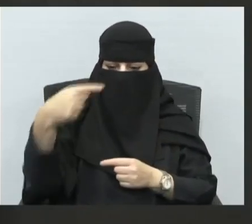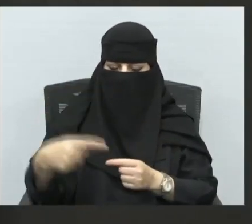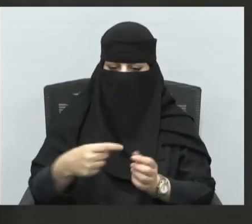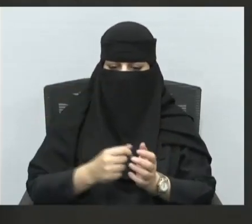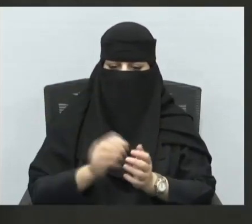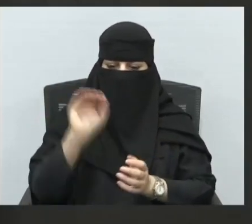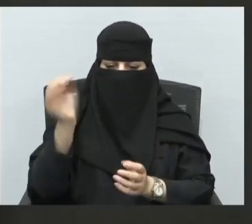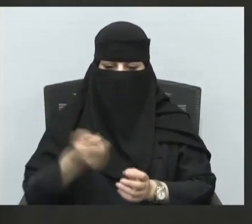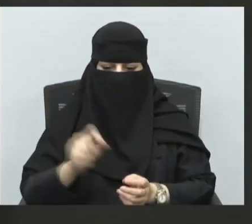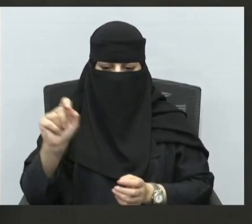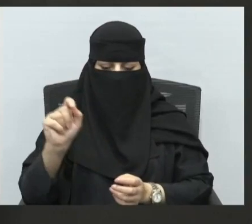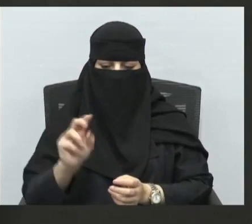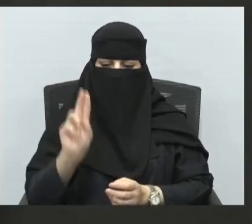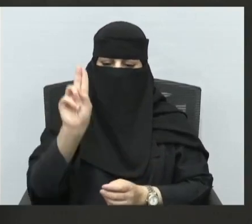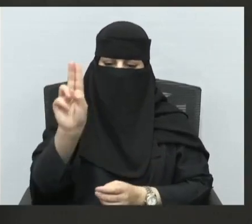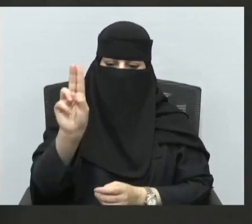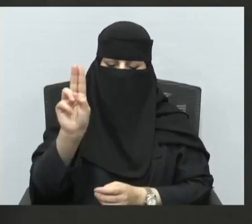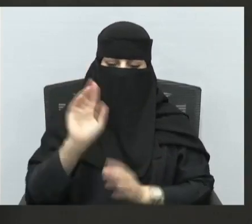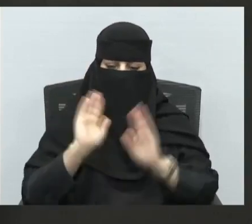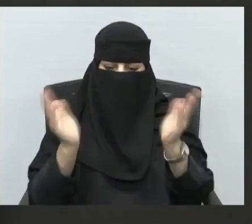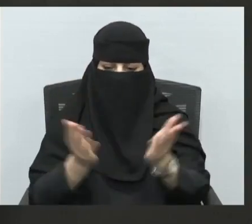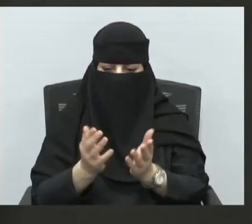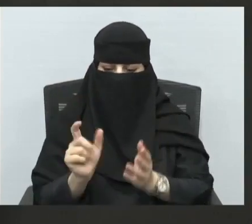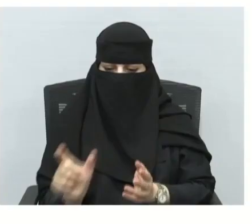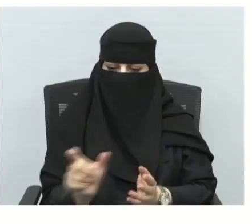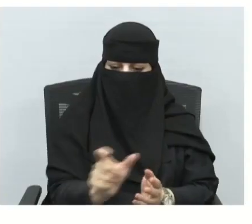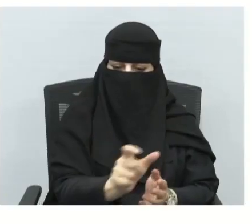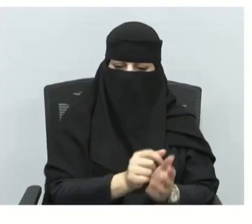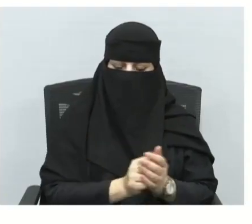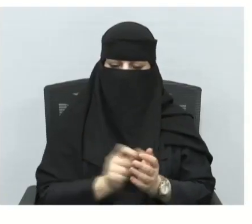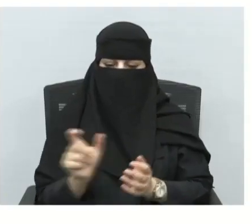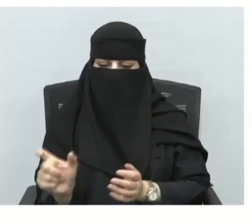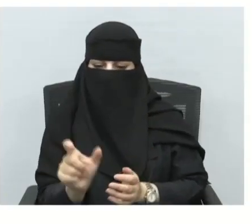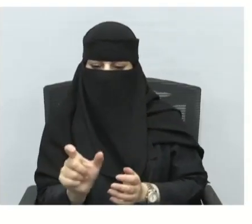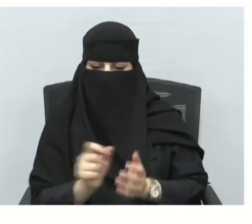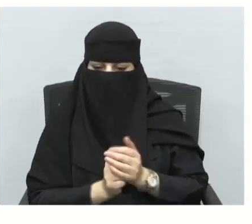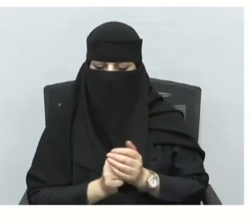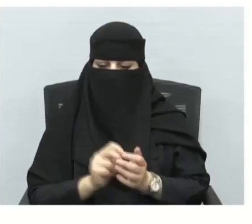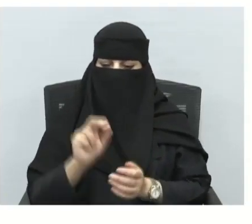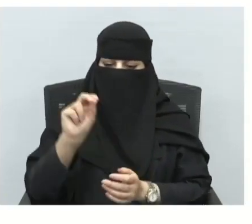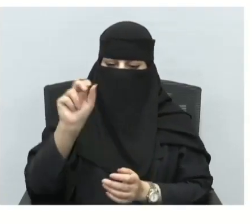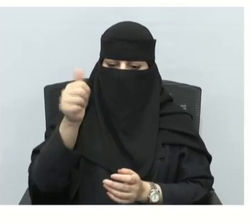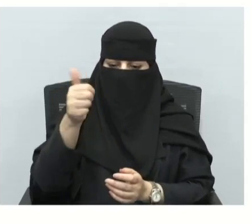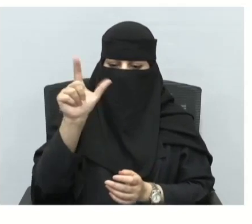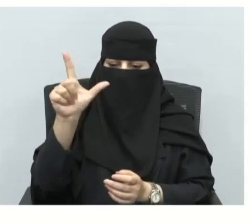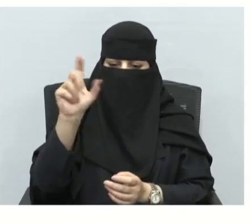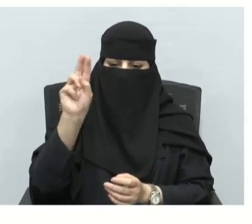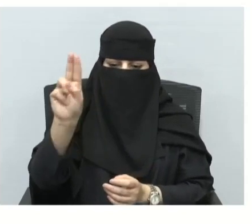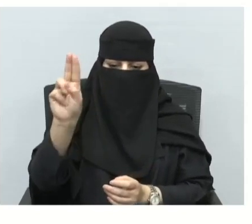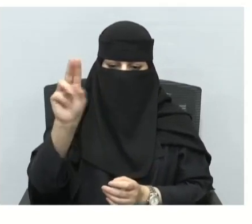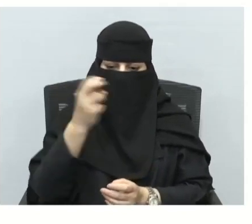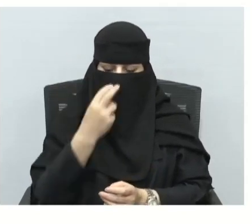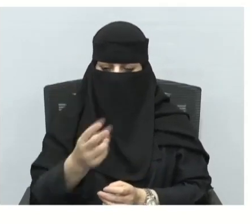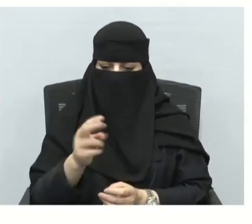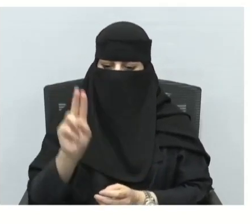حرف من حرفنا حرف التاء في كل كلمه الكلمه قالت نلاحظ